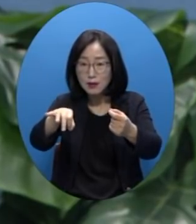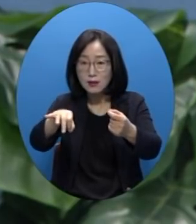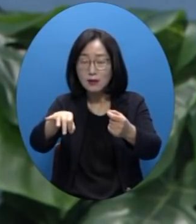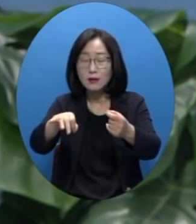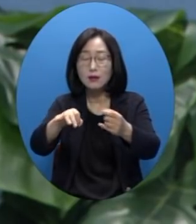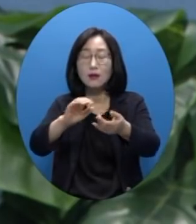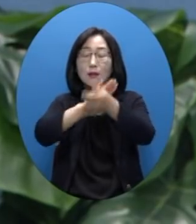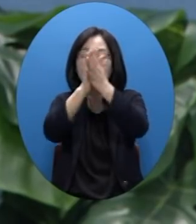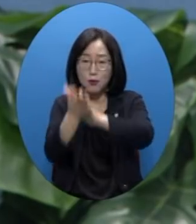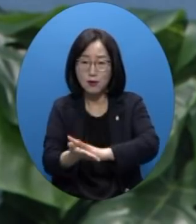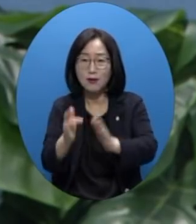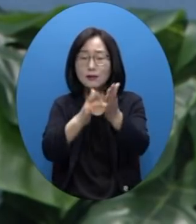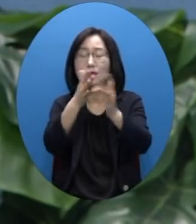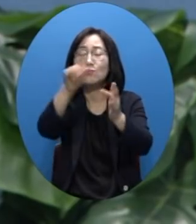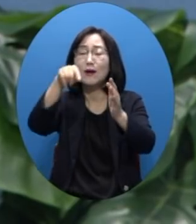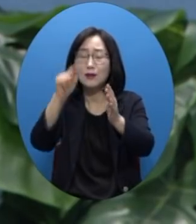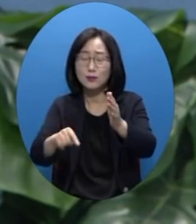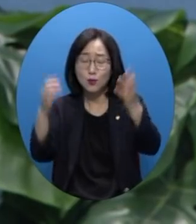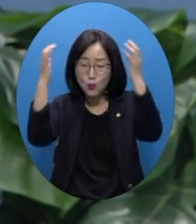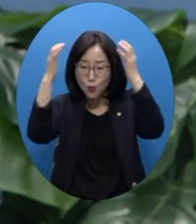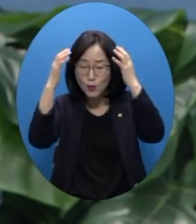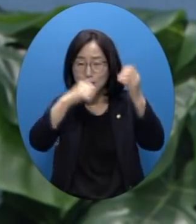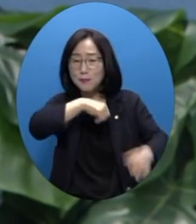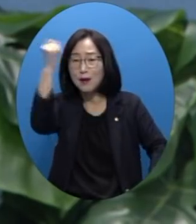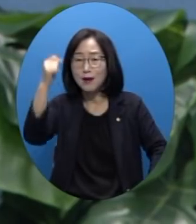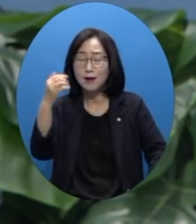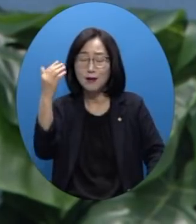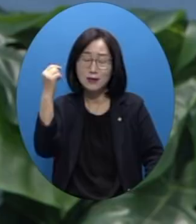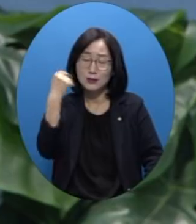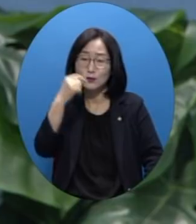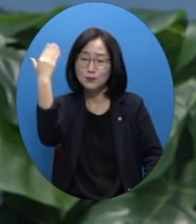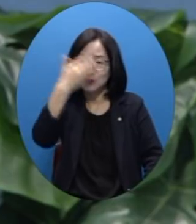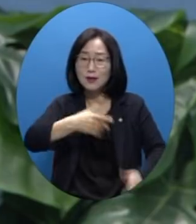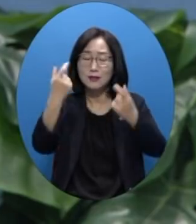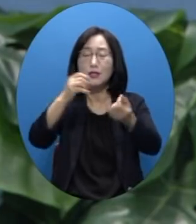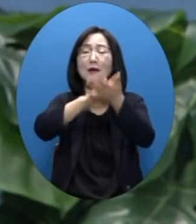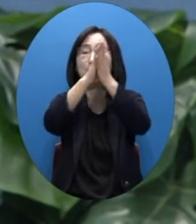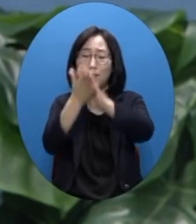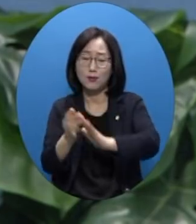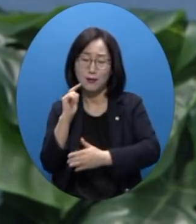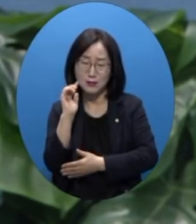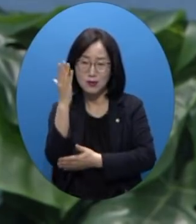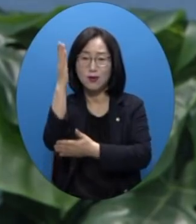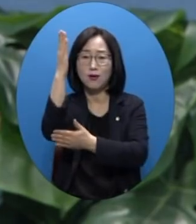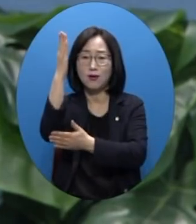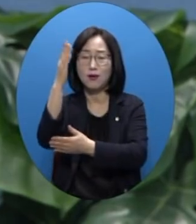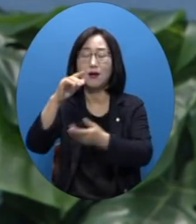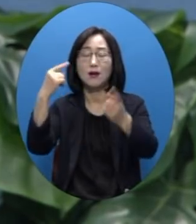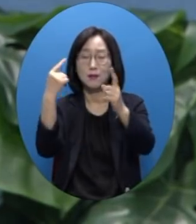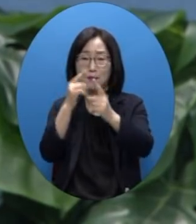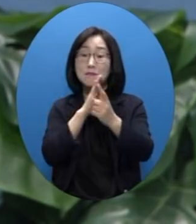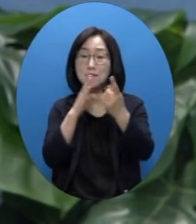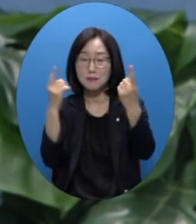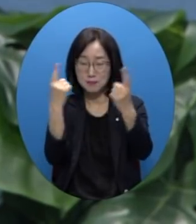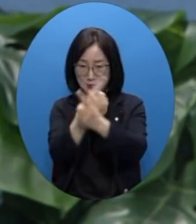주님의 은혜 가운데 고난을 통과하고 난 다음 순문 같은 변화된 영화로운 존재로 바뀌어지게 되는